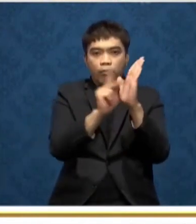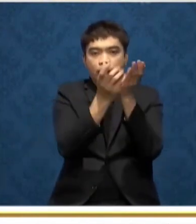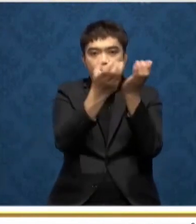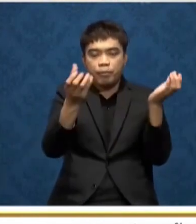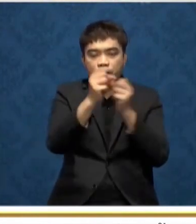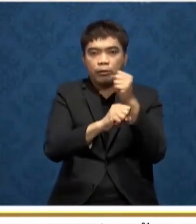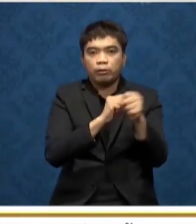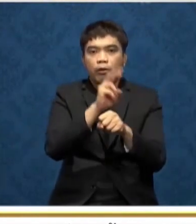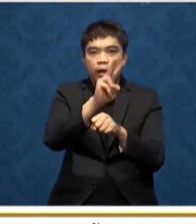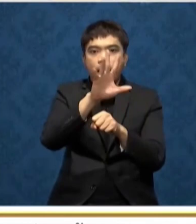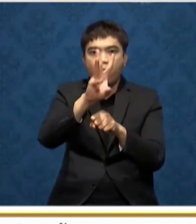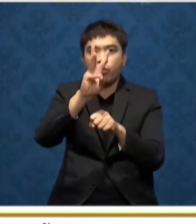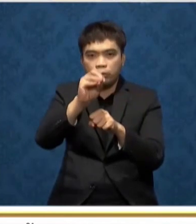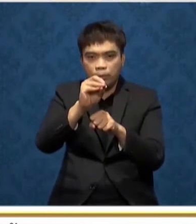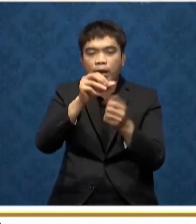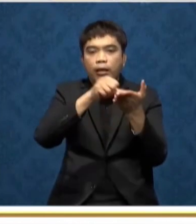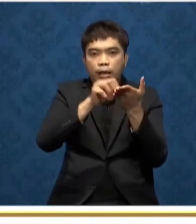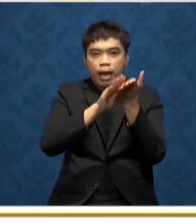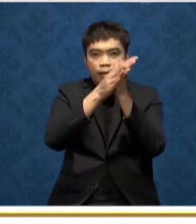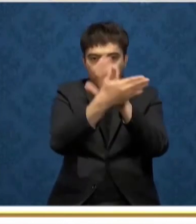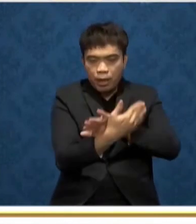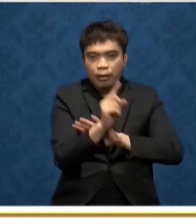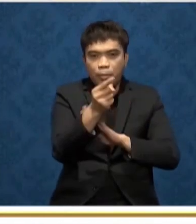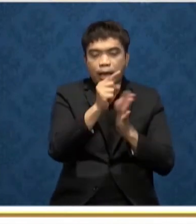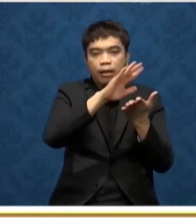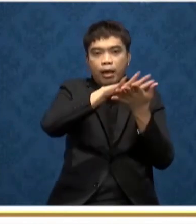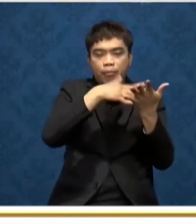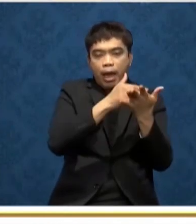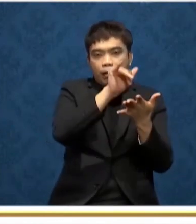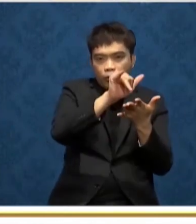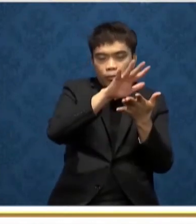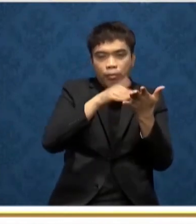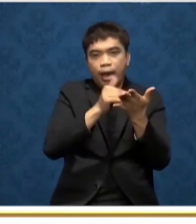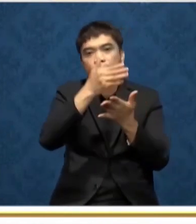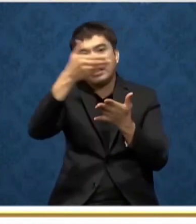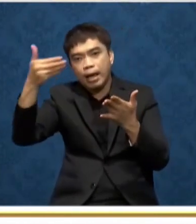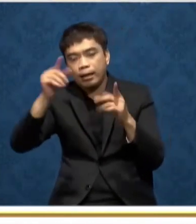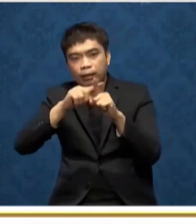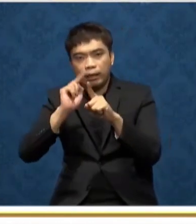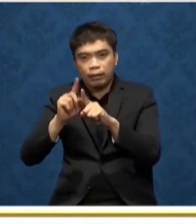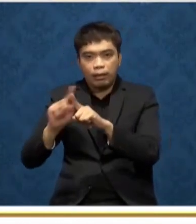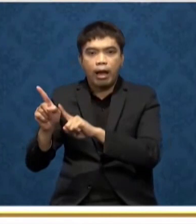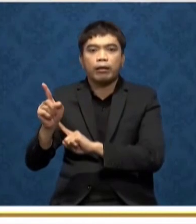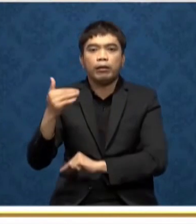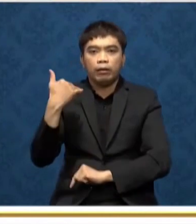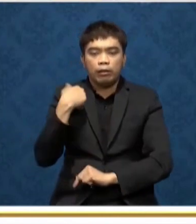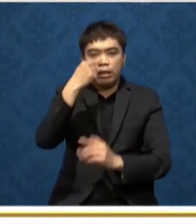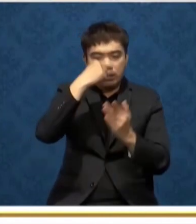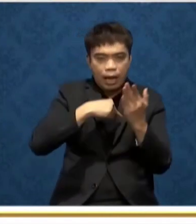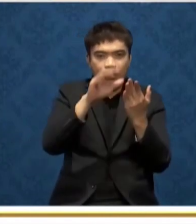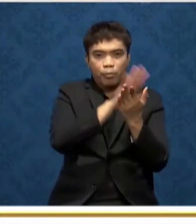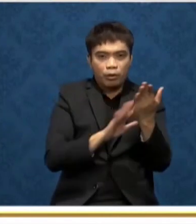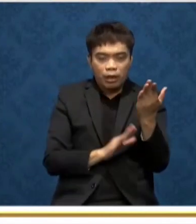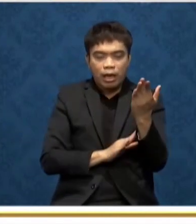ทำใหเกิดกำเนด แผ่ crosütt fast and international ทั้งหายที่ได้สร้างพณานาการให้กับประเทศไทย